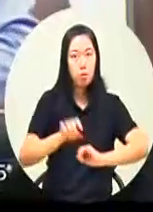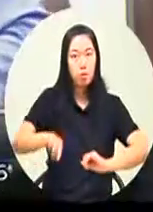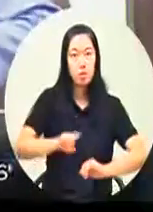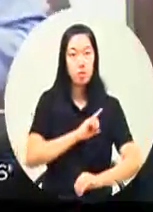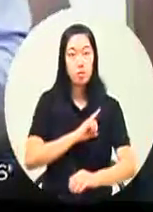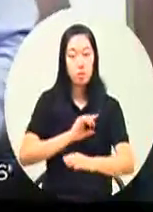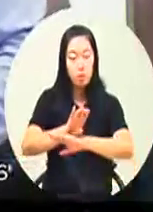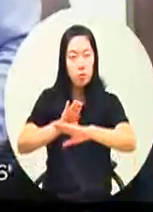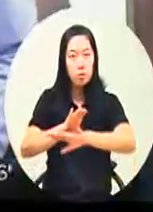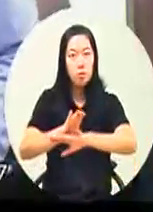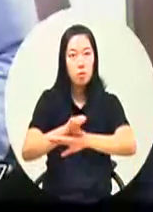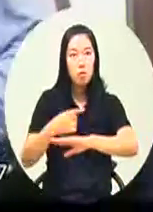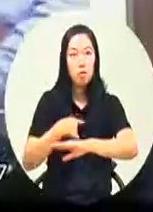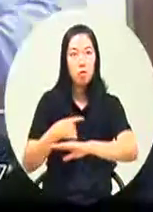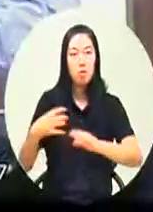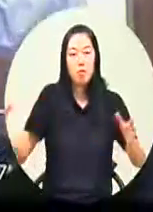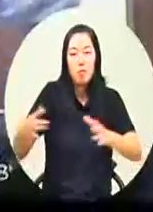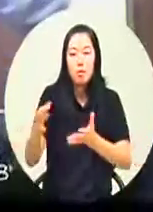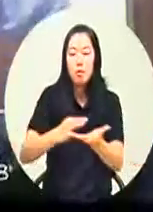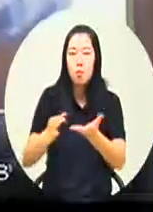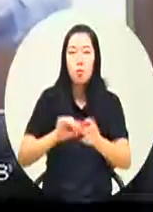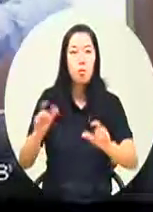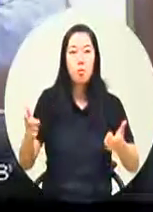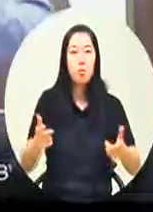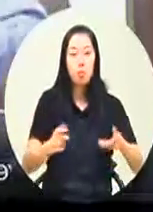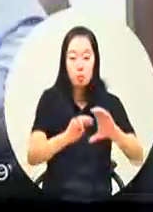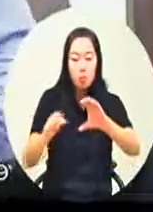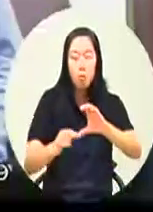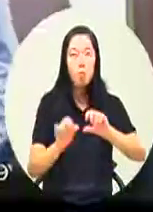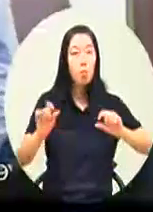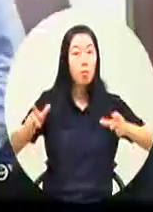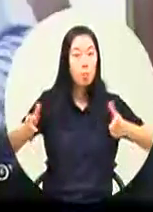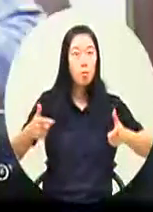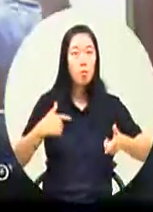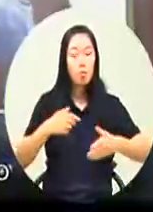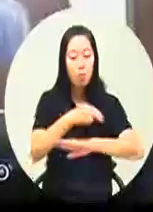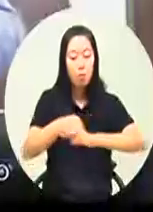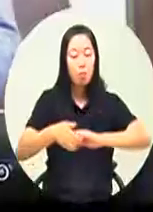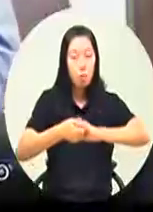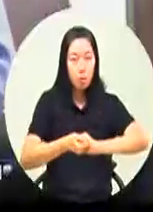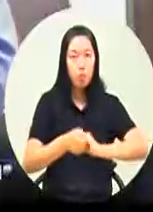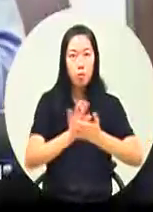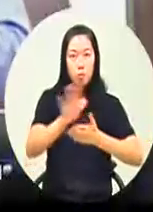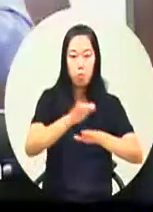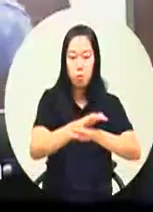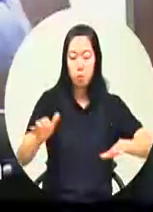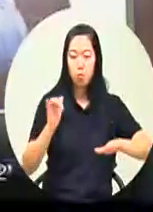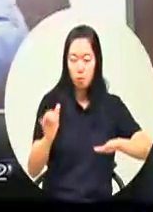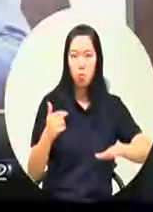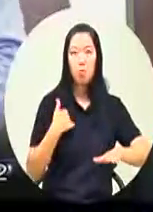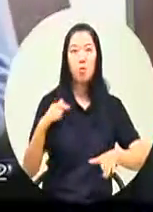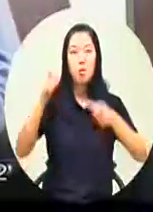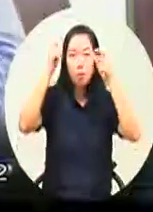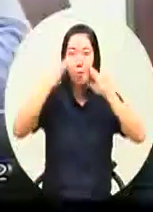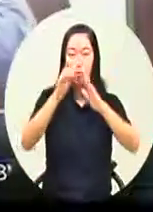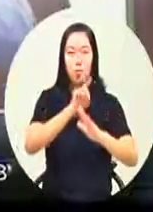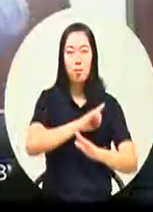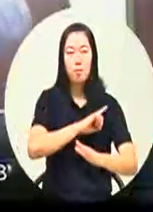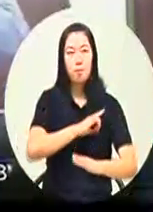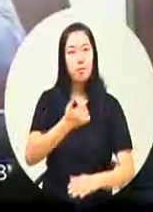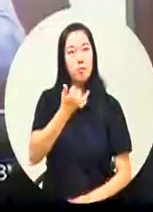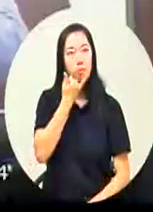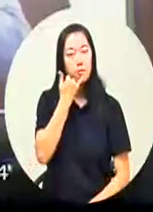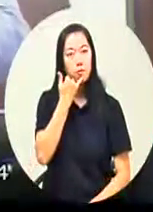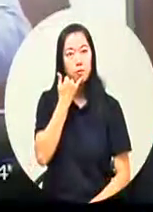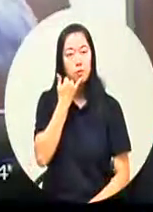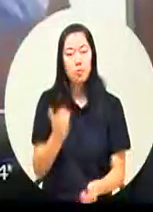说大概这者提出来呗，我自己改装。就说你设定好之后，它安全检验合格，我们高雄是可以自己发，鼓励这些